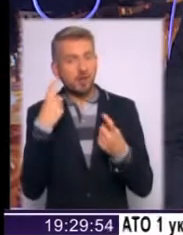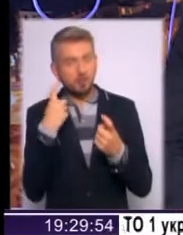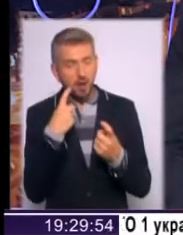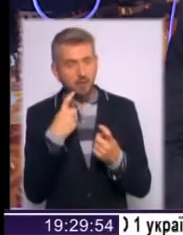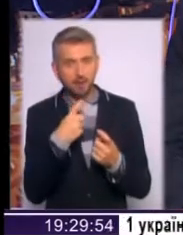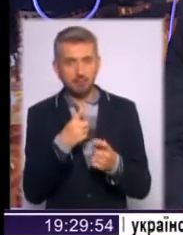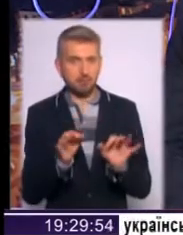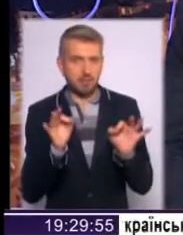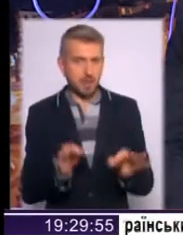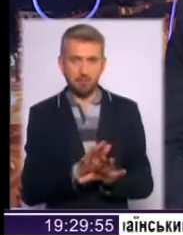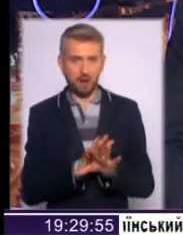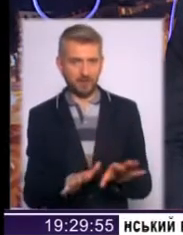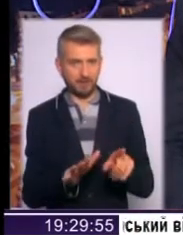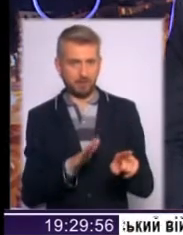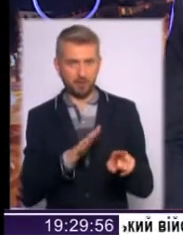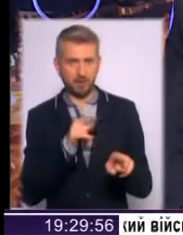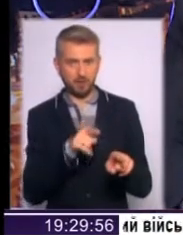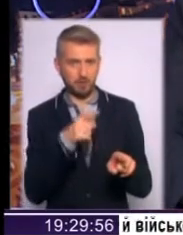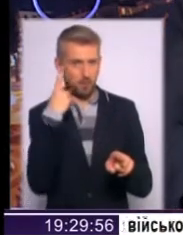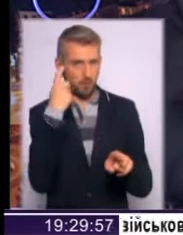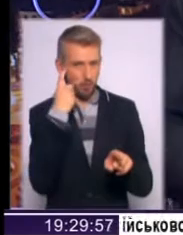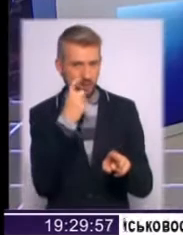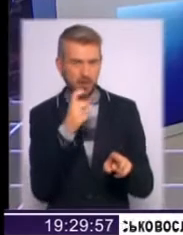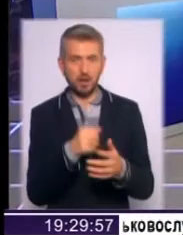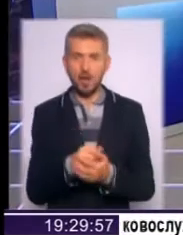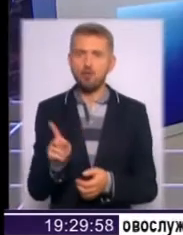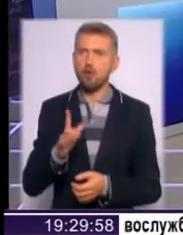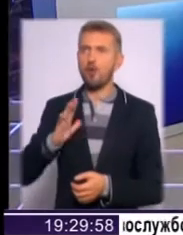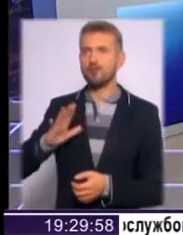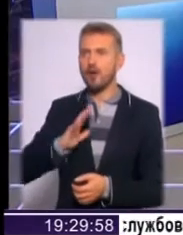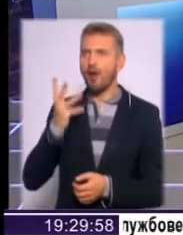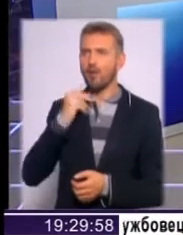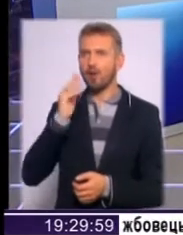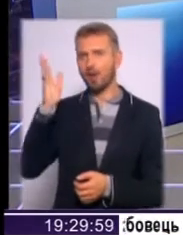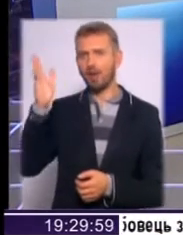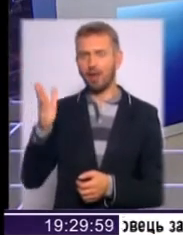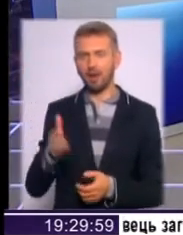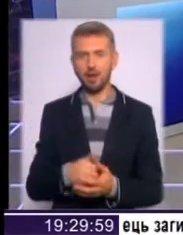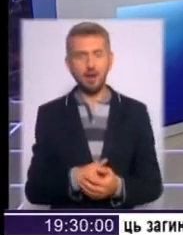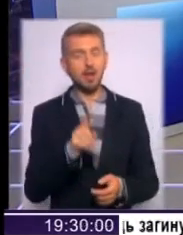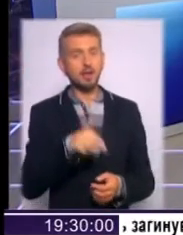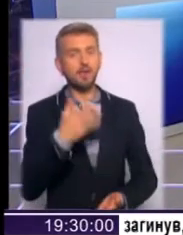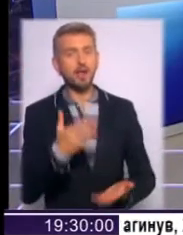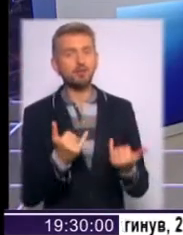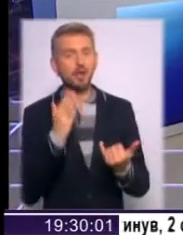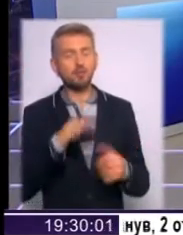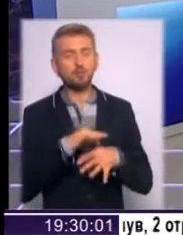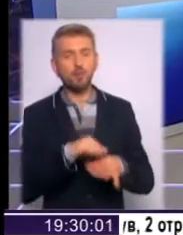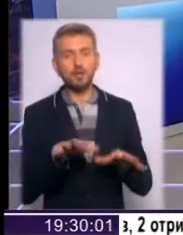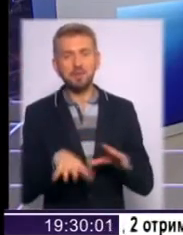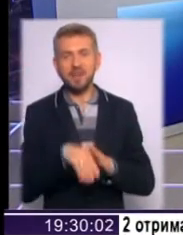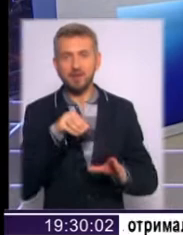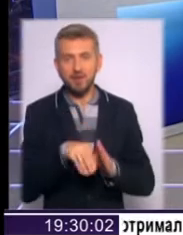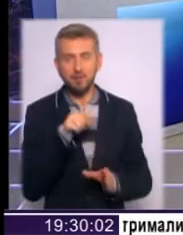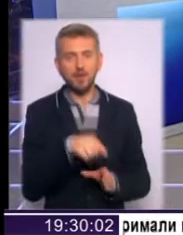неправдима у цьому повідомленні. Ну так, да, що чекати, мовляв, коли там щось десь... Навіть якщо будуть проводити зараз місцеві вибори, ці